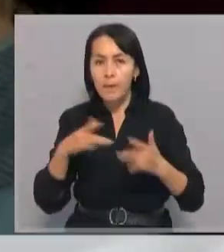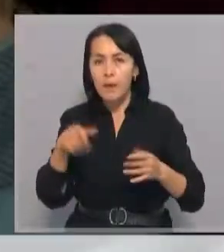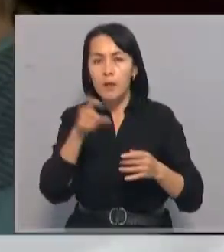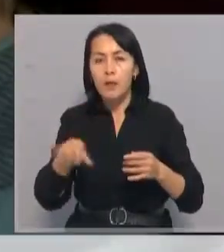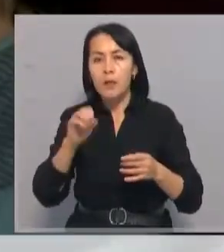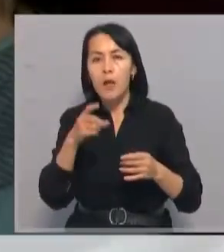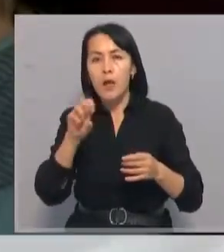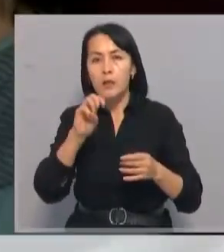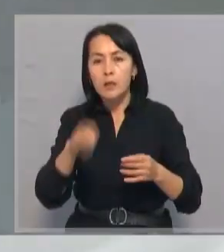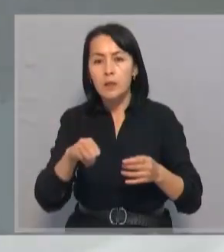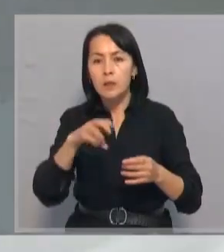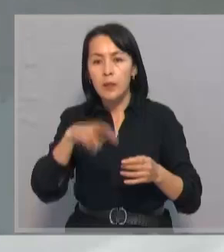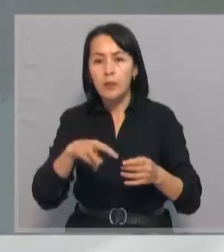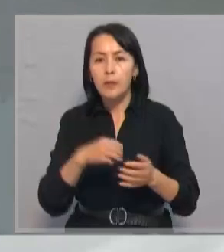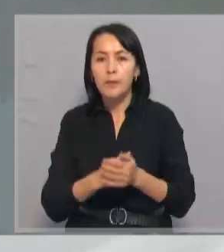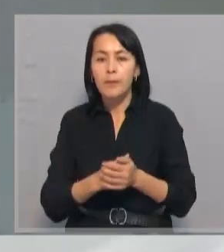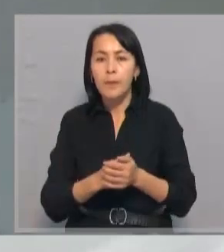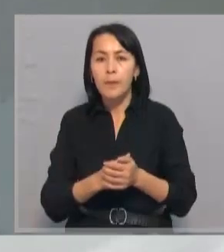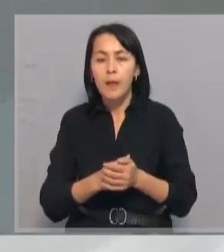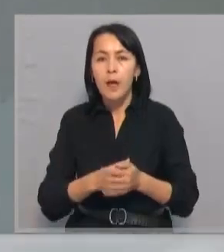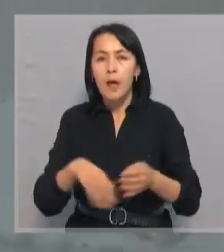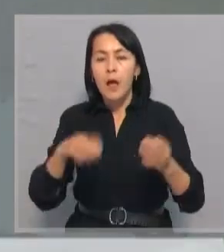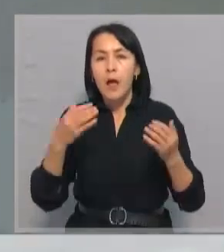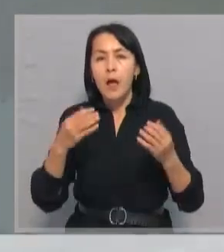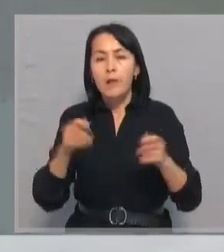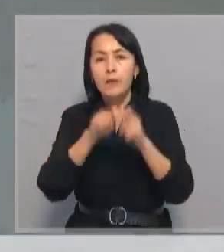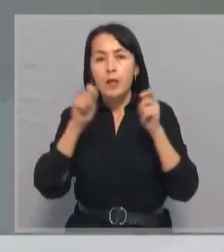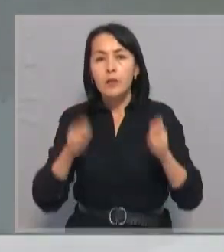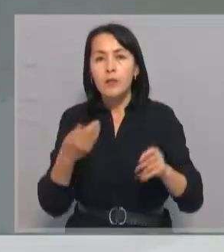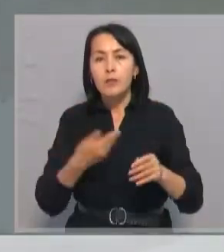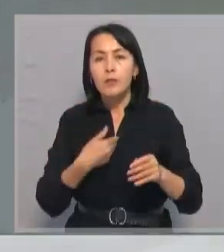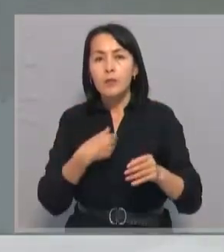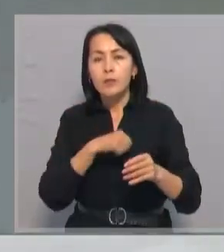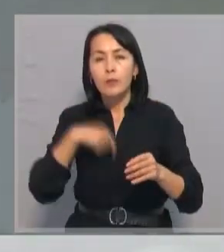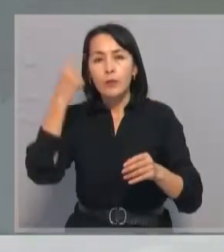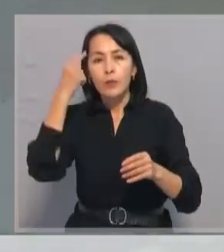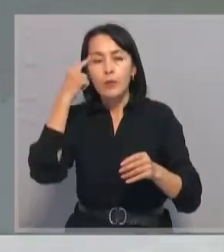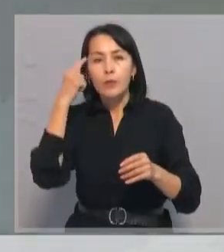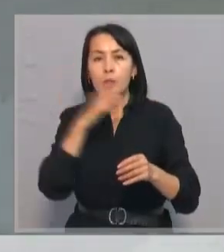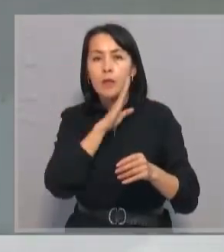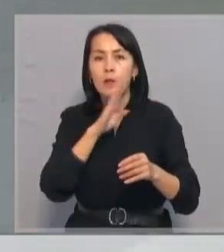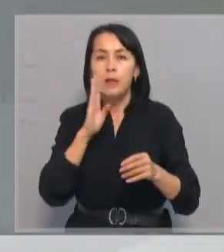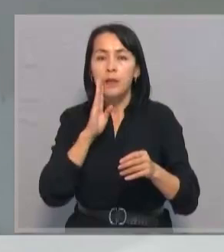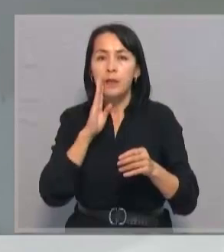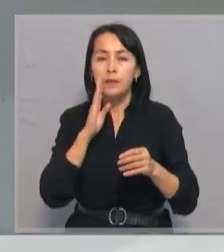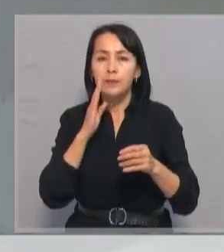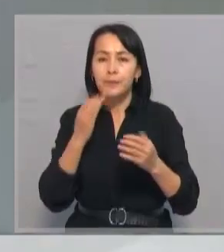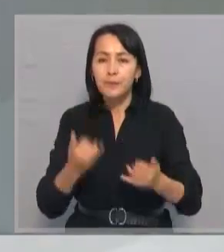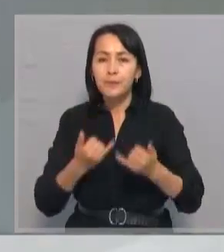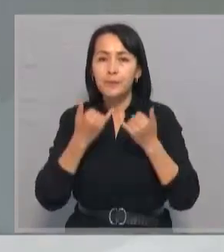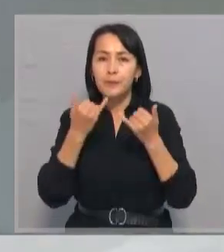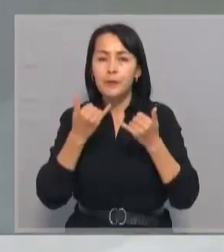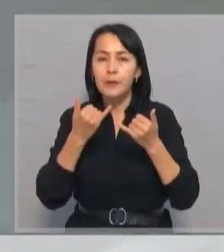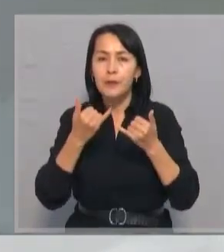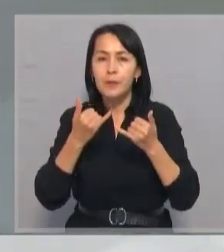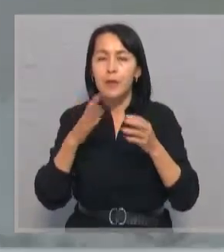қайраткері Асхат Маемиров. Маусымның ашылуына біз өзіміз ырымдап осы аналардың батасымен жерге көреді